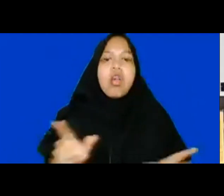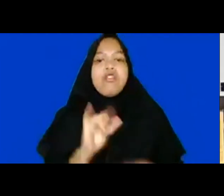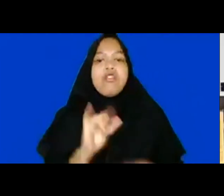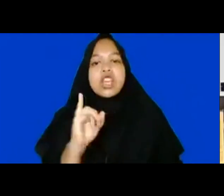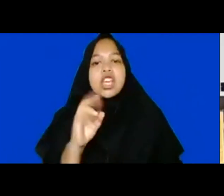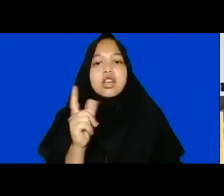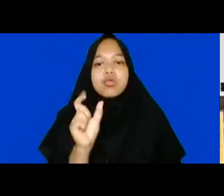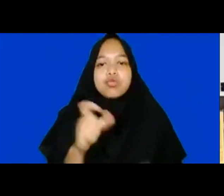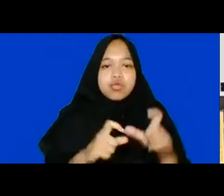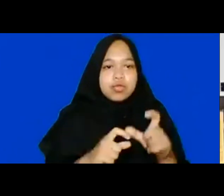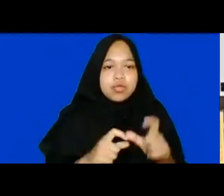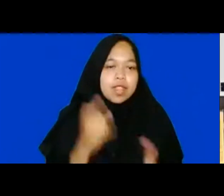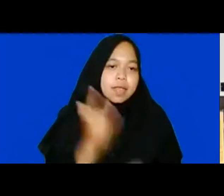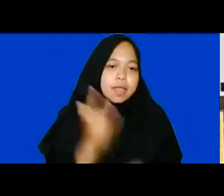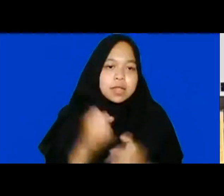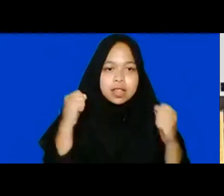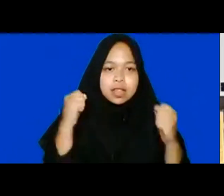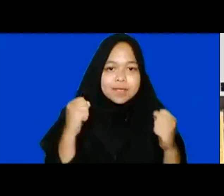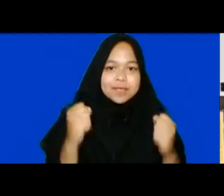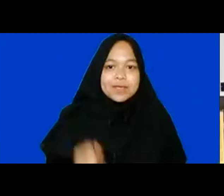ya. Dan juga salam budaya.